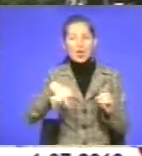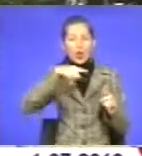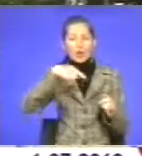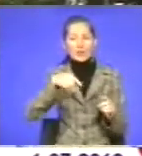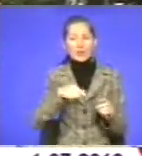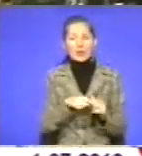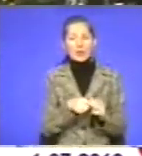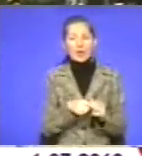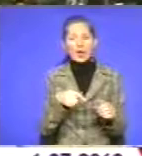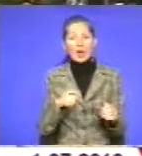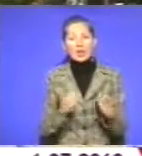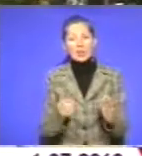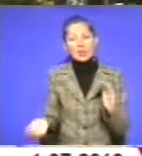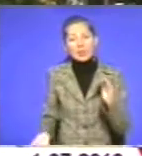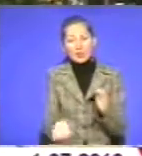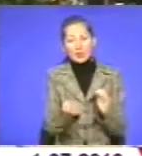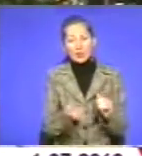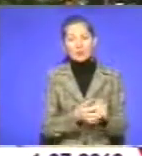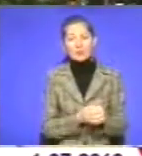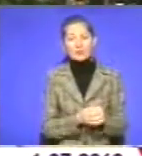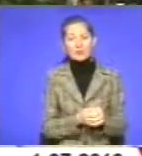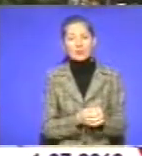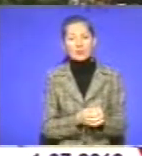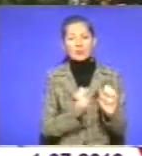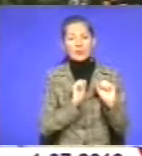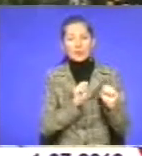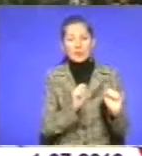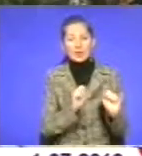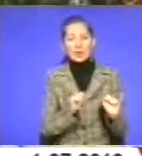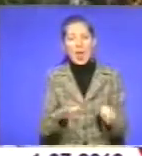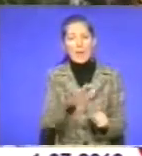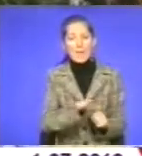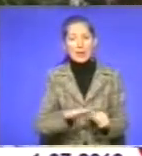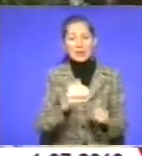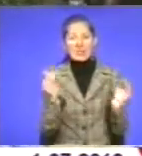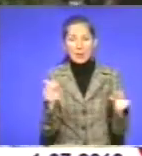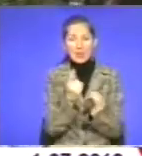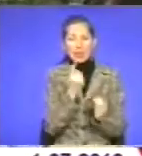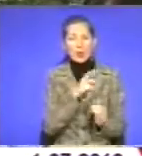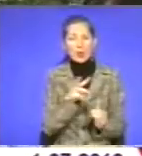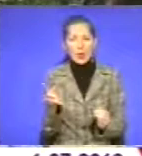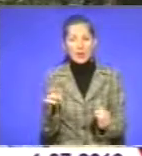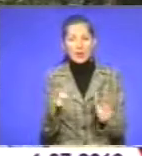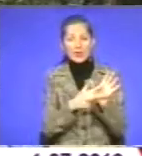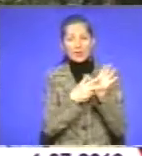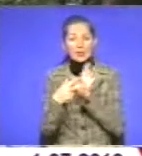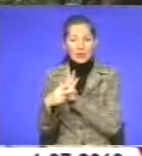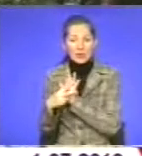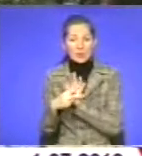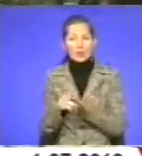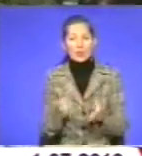не крутився. В основному тільки знизу. В захисті майданчик менший на метр, 8 на 8